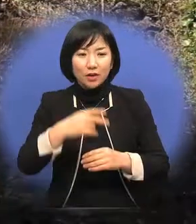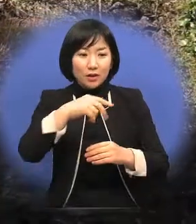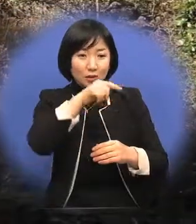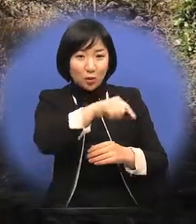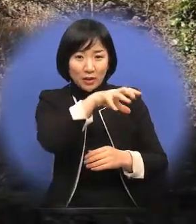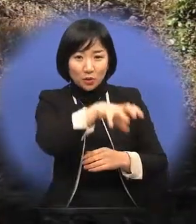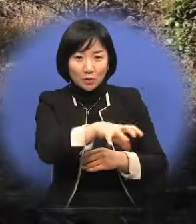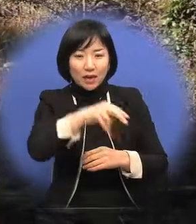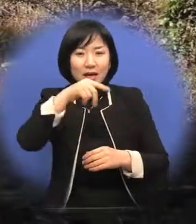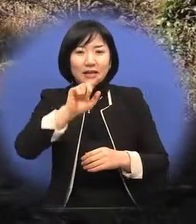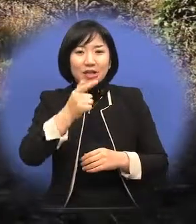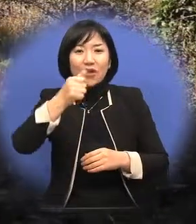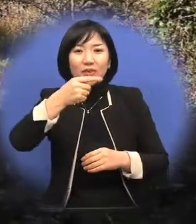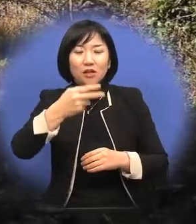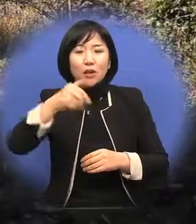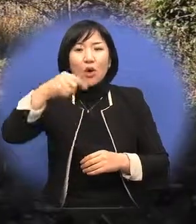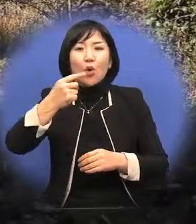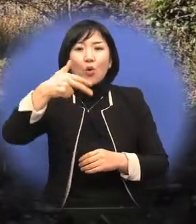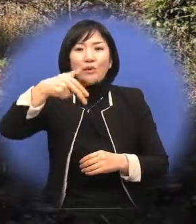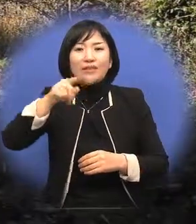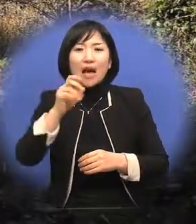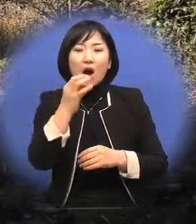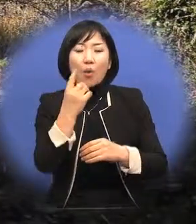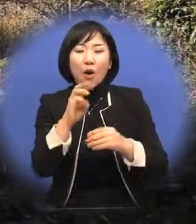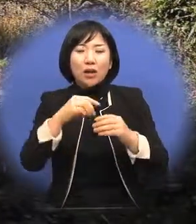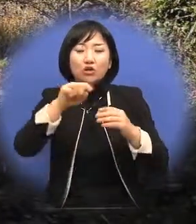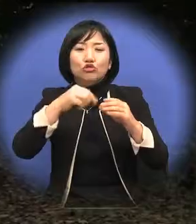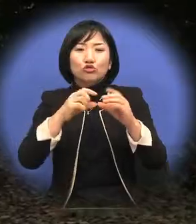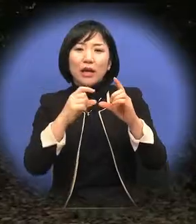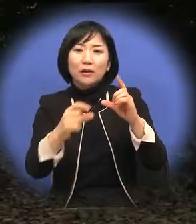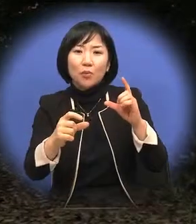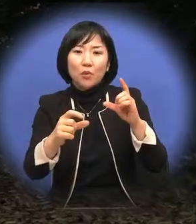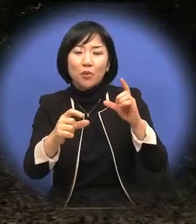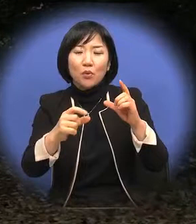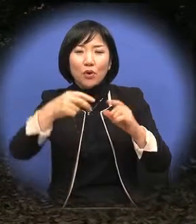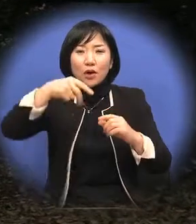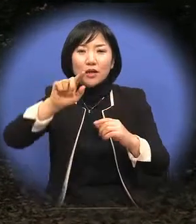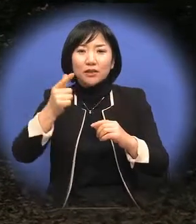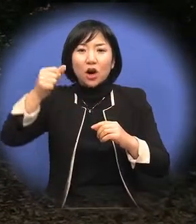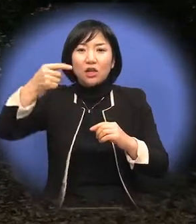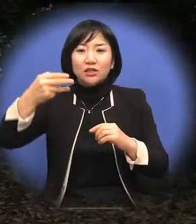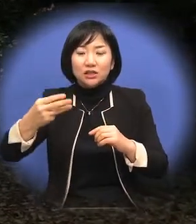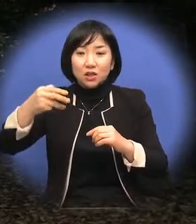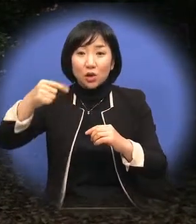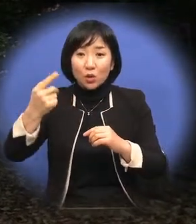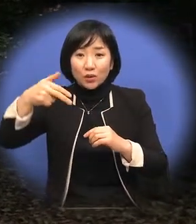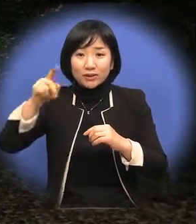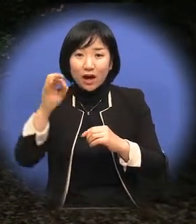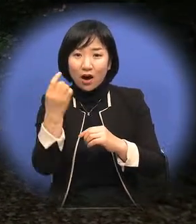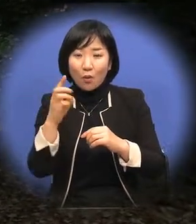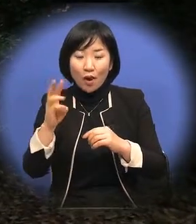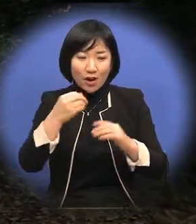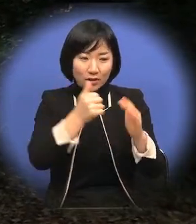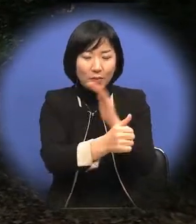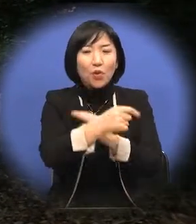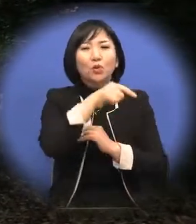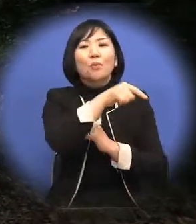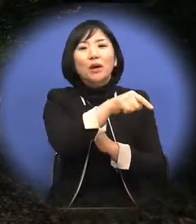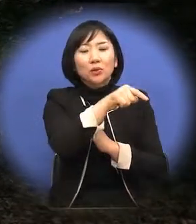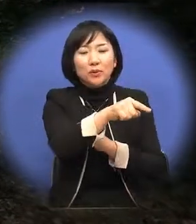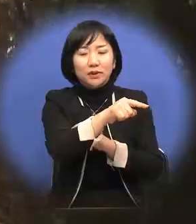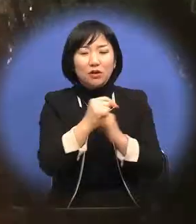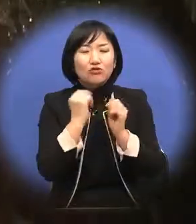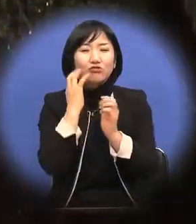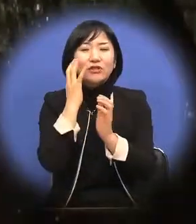동백동산은 선을 곧자왈의 일부입니다. 거꾸로 선을 곧자왈은 동백동산으로 대표되는